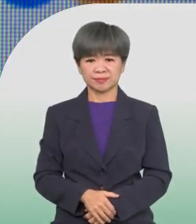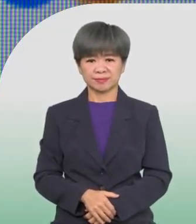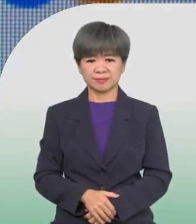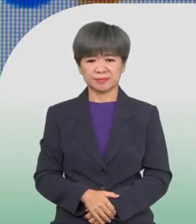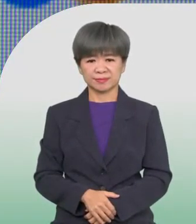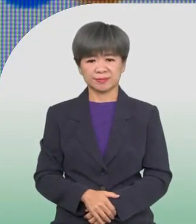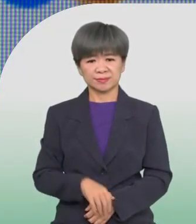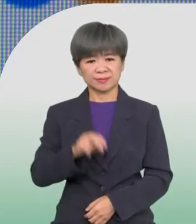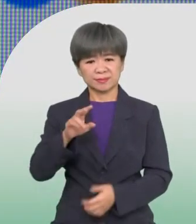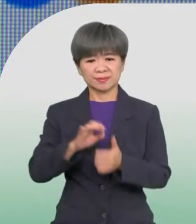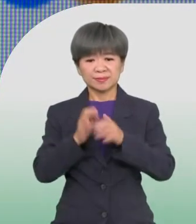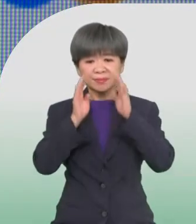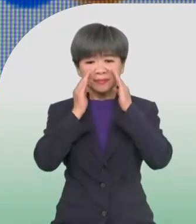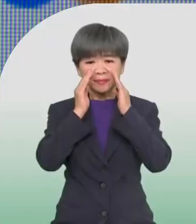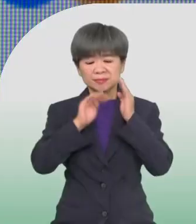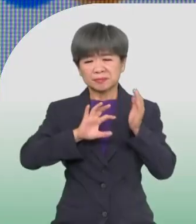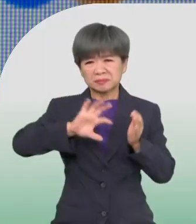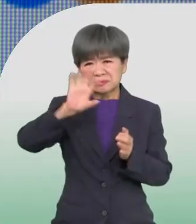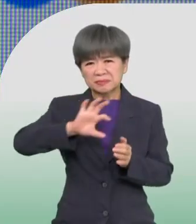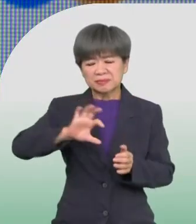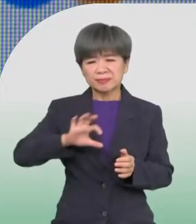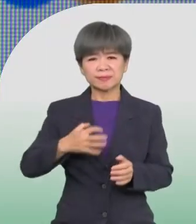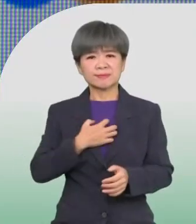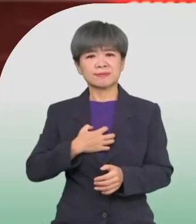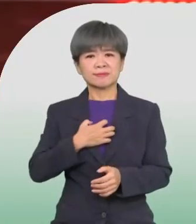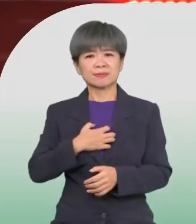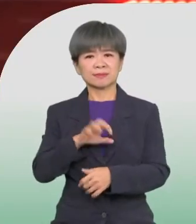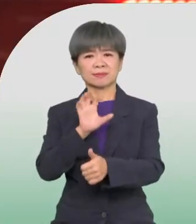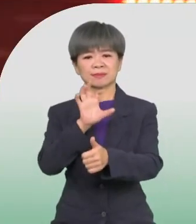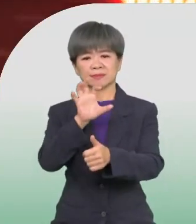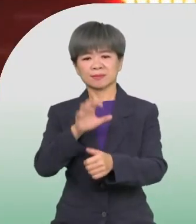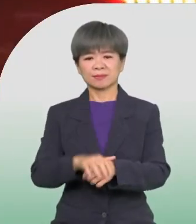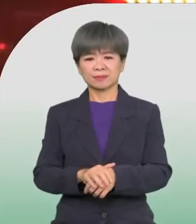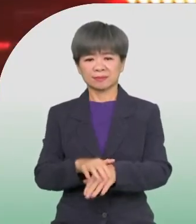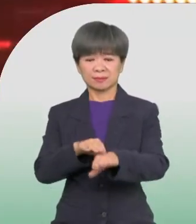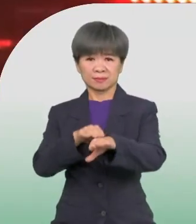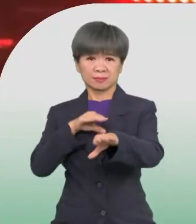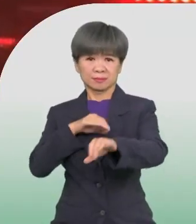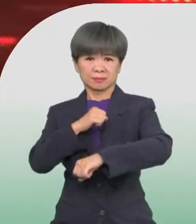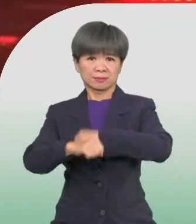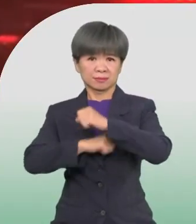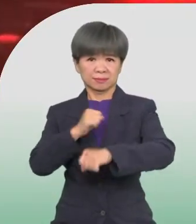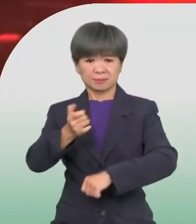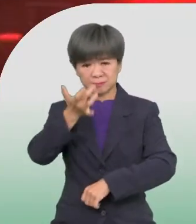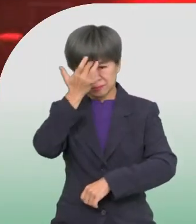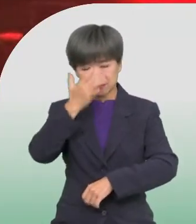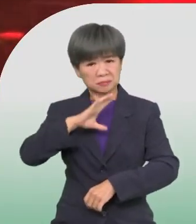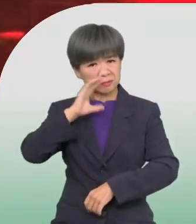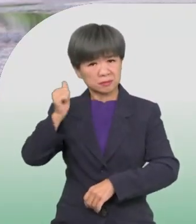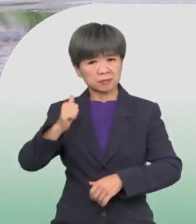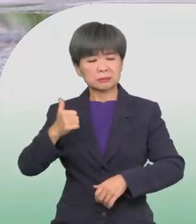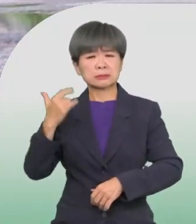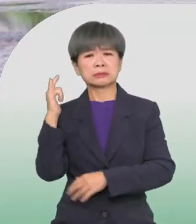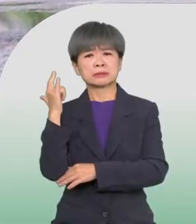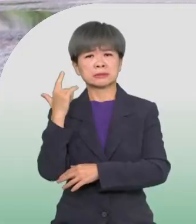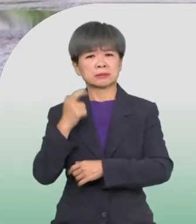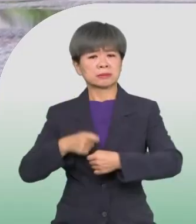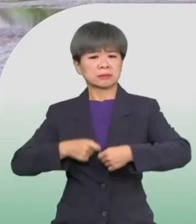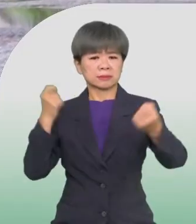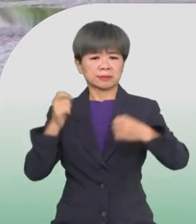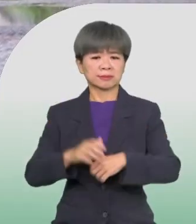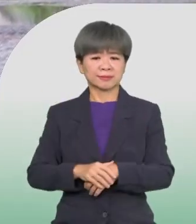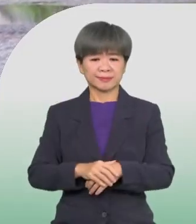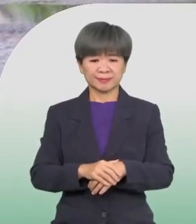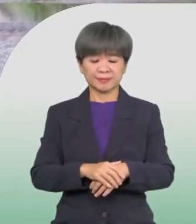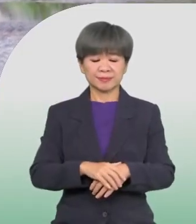虑。 民宿下团风，一片街道分景怪见，车车车道停头唔得，全部卡街都相见。组织台北